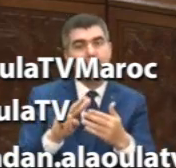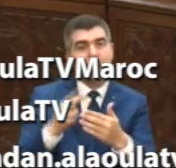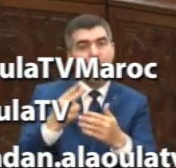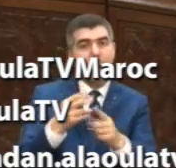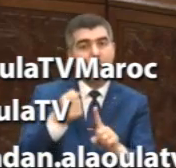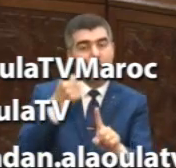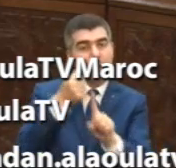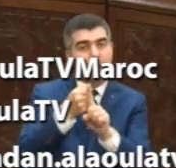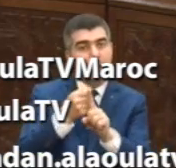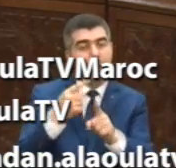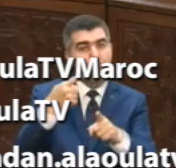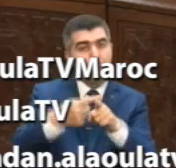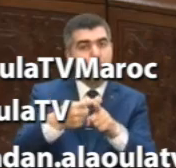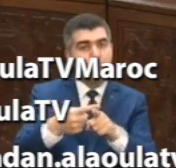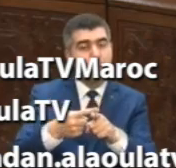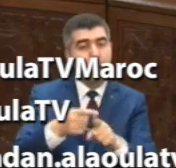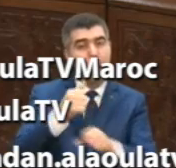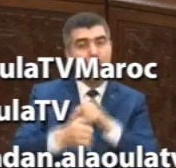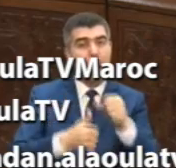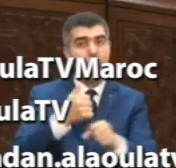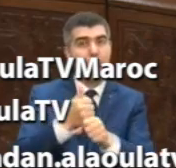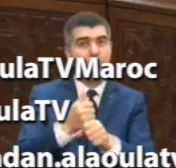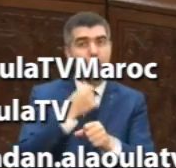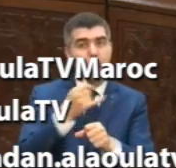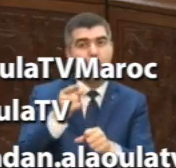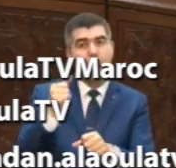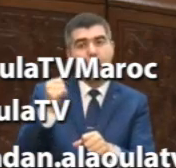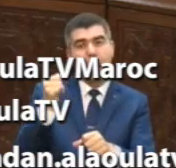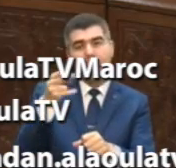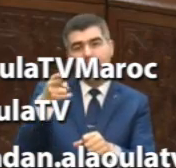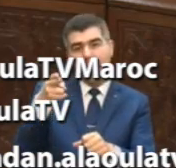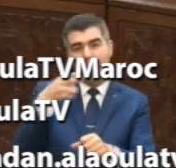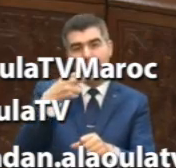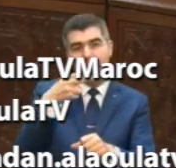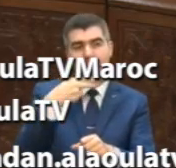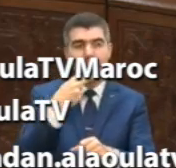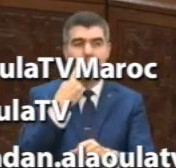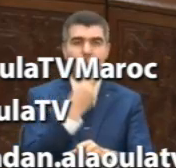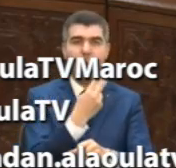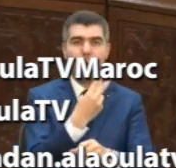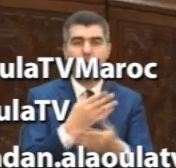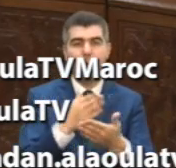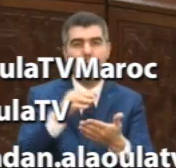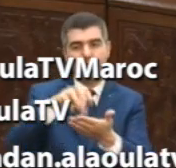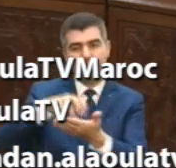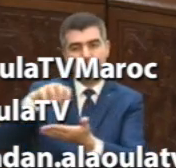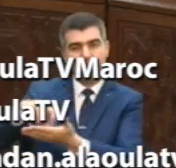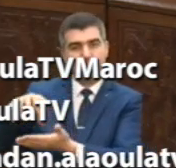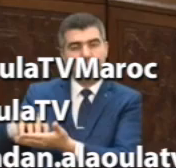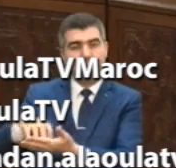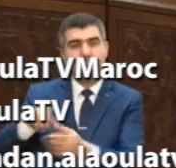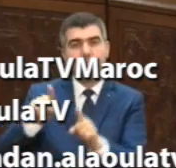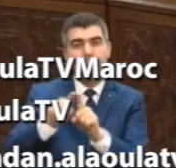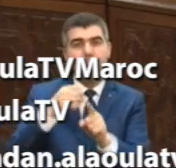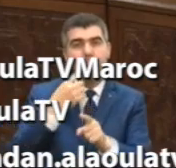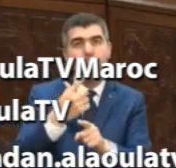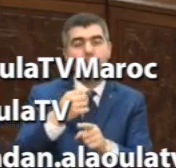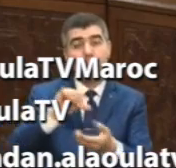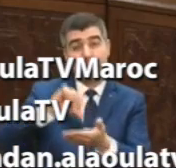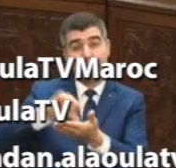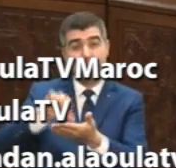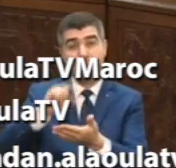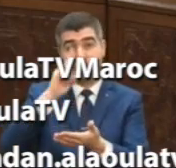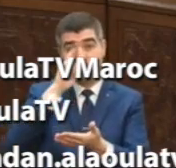غنشتغلوا عليها في هذا الأفق ديال هذه السنة، هو أنه توضع كاميرات للمراقبة على جميع الخطوط اللي اساسا غنبداو بالخطوط